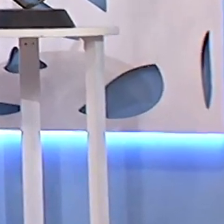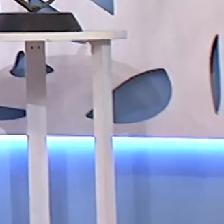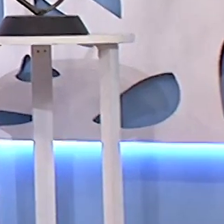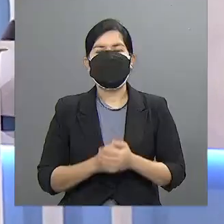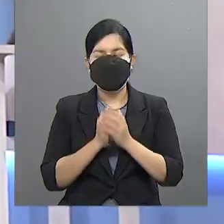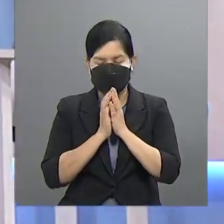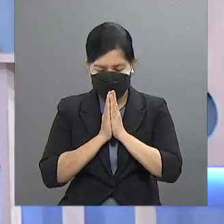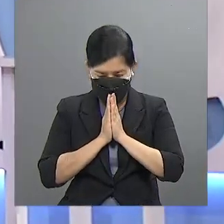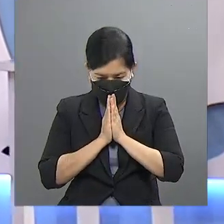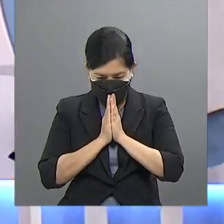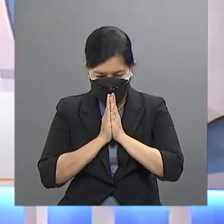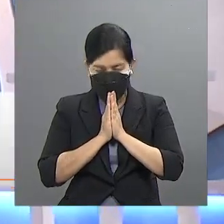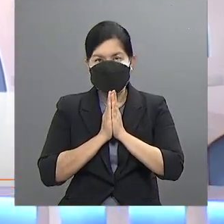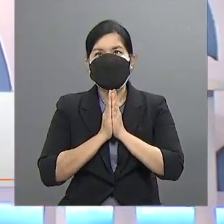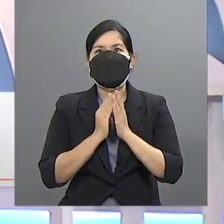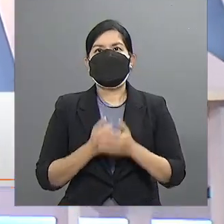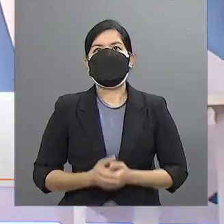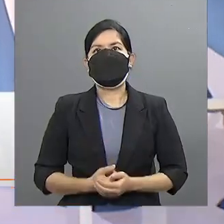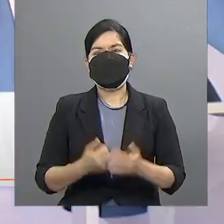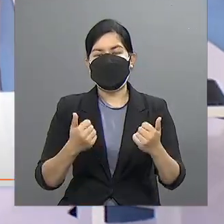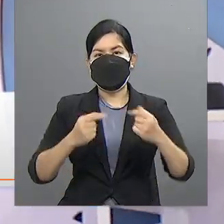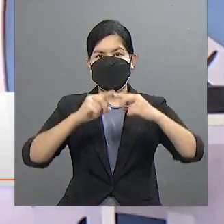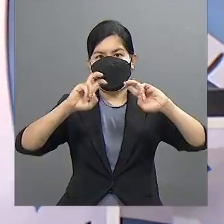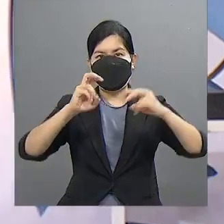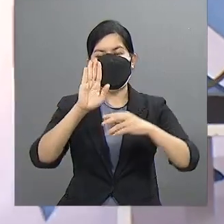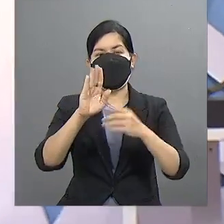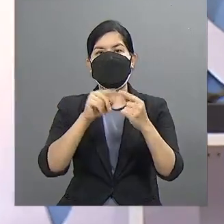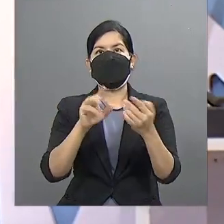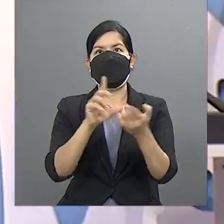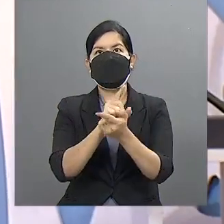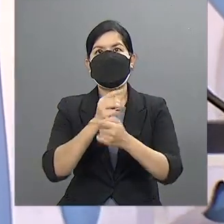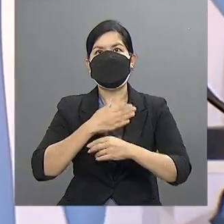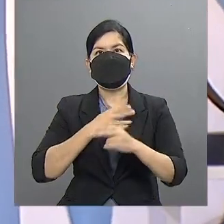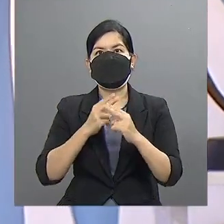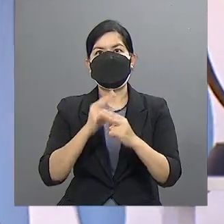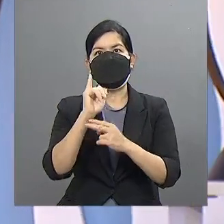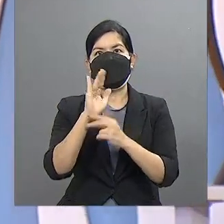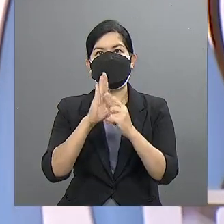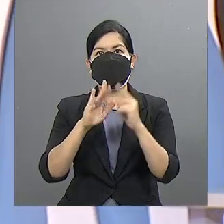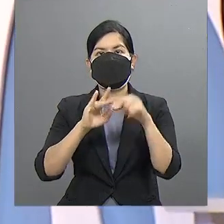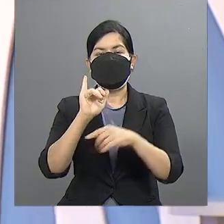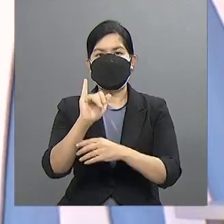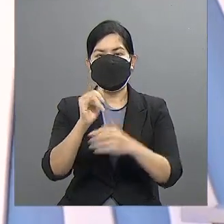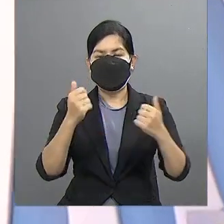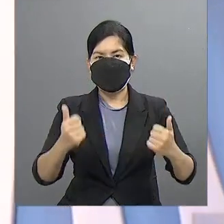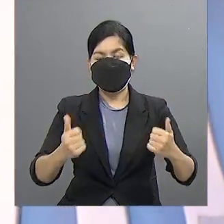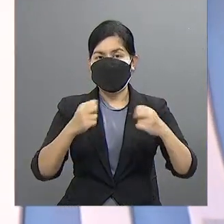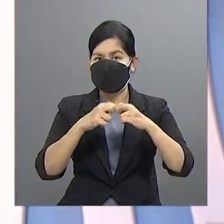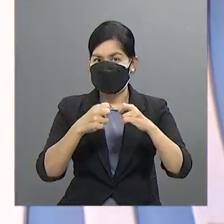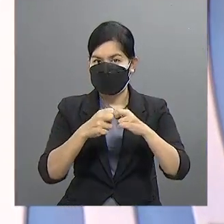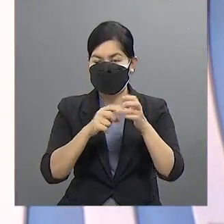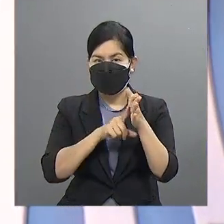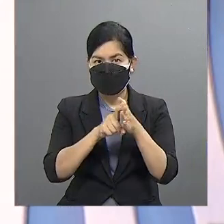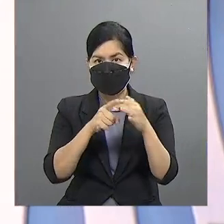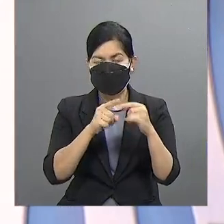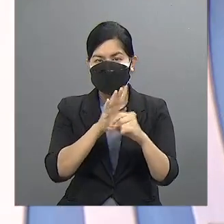สวัสดีค่ะคุณผู้ชมคะประเด็นสังคมเช้านี้อยู่กับยุ้ยชมัยพรเห็นประเสริฐนะคะในช่วงของสถานการณ์โควิด -19 แบบนี้ค่ะคุณผู้ชมค